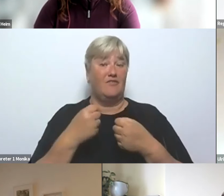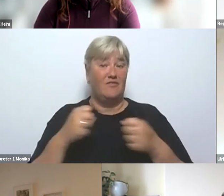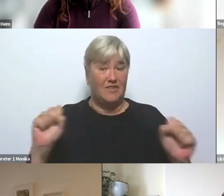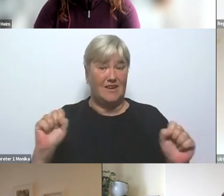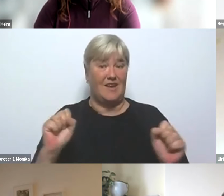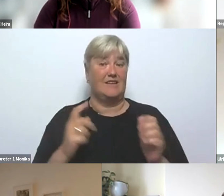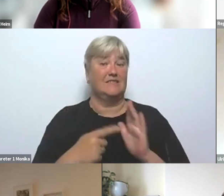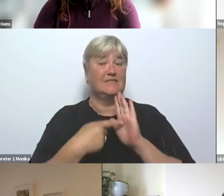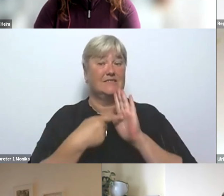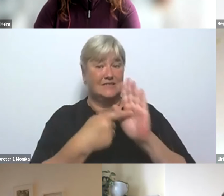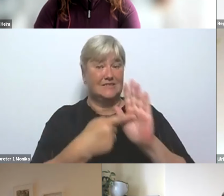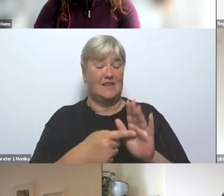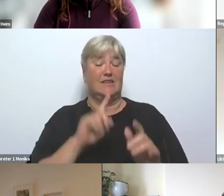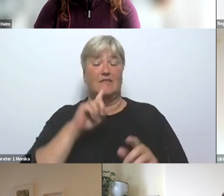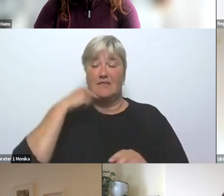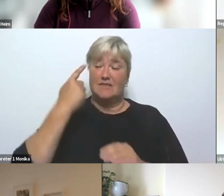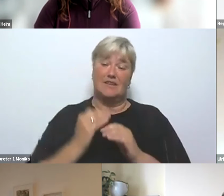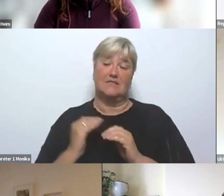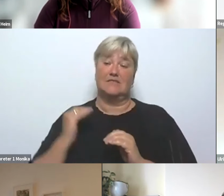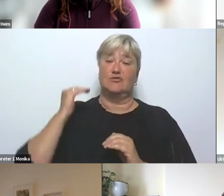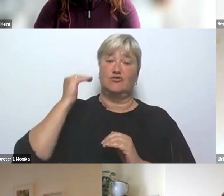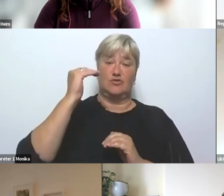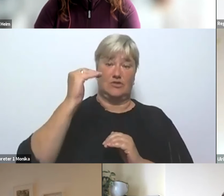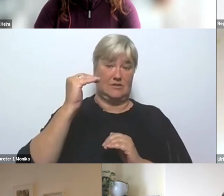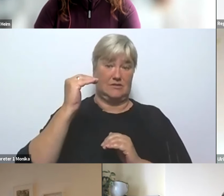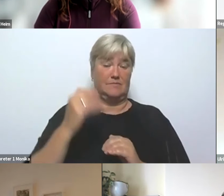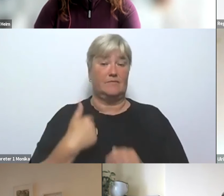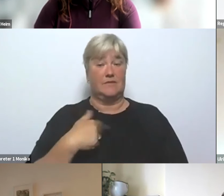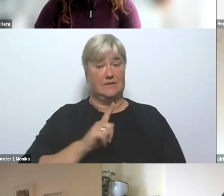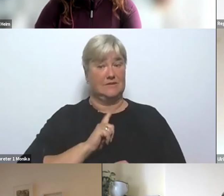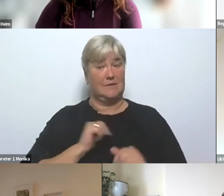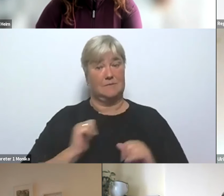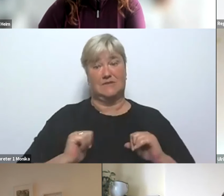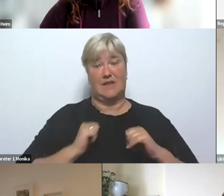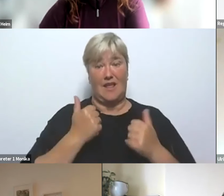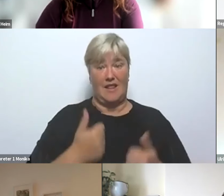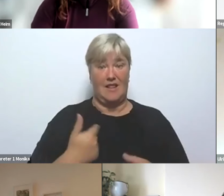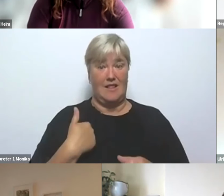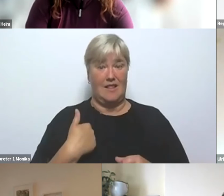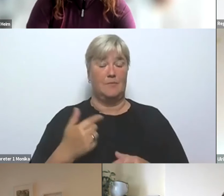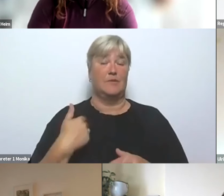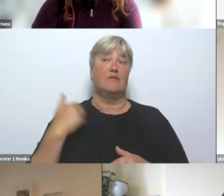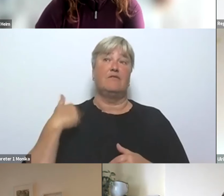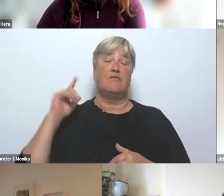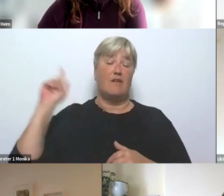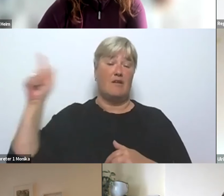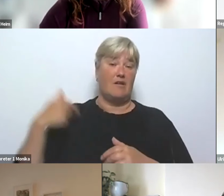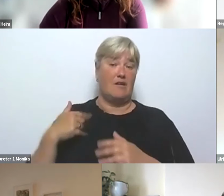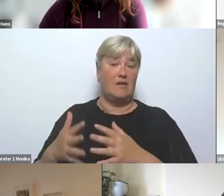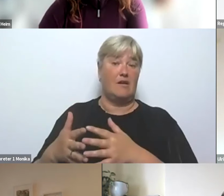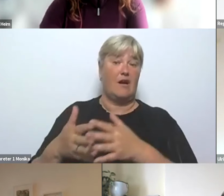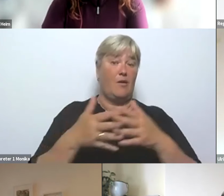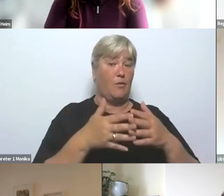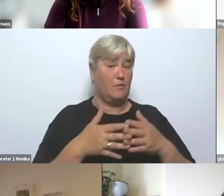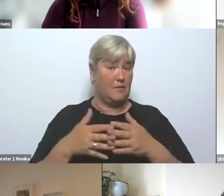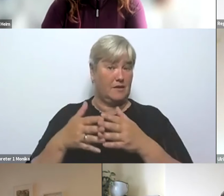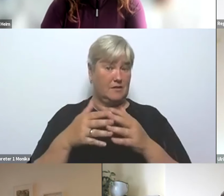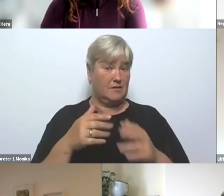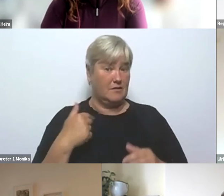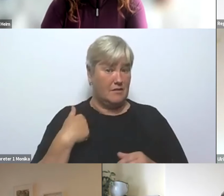All auf ein nächstes Level bringen werden. Ich konnte das selbst erleben, wie ich ein Sabbatical in den USA machen durfte und